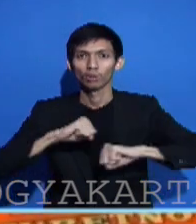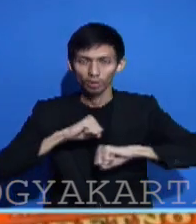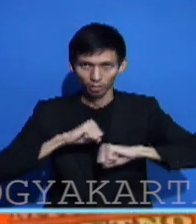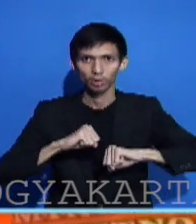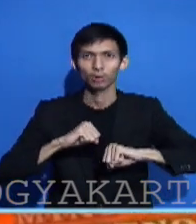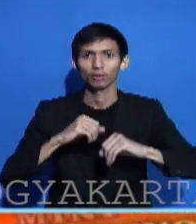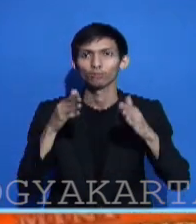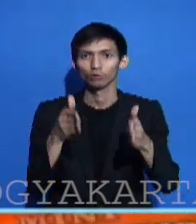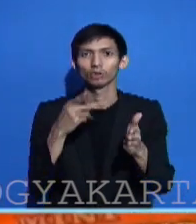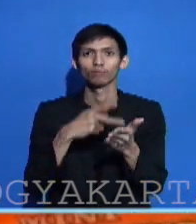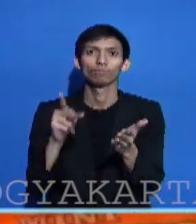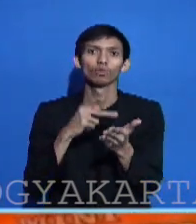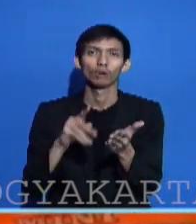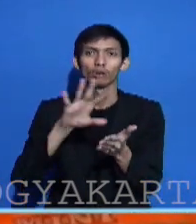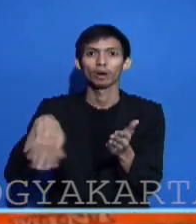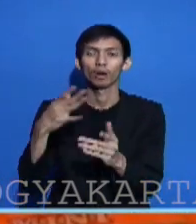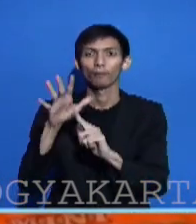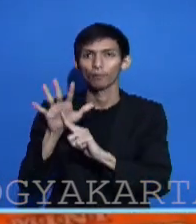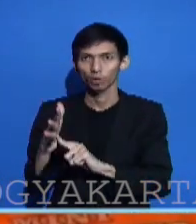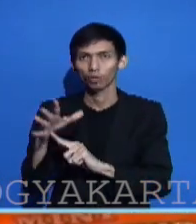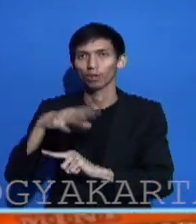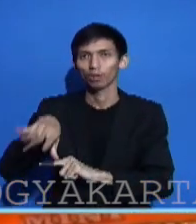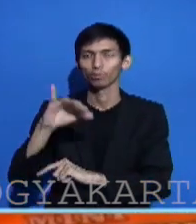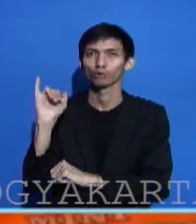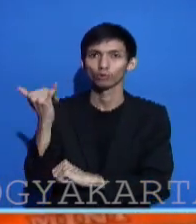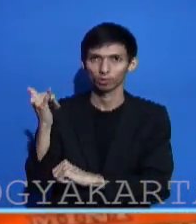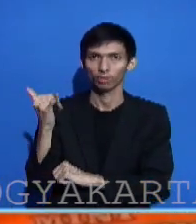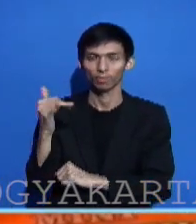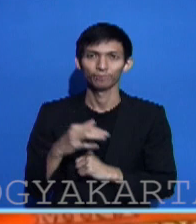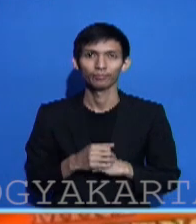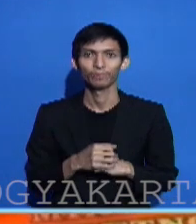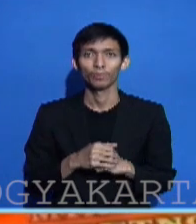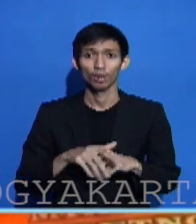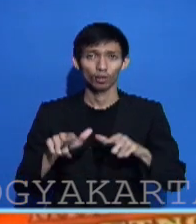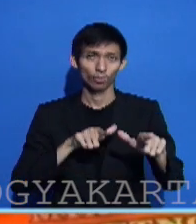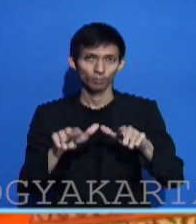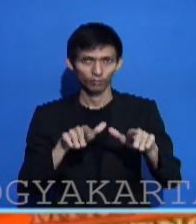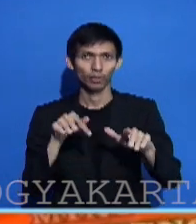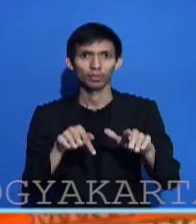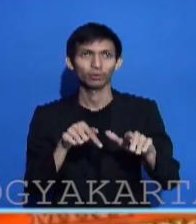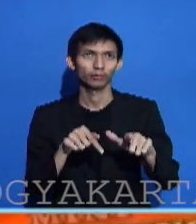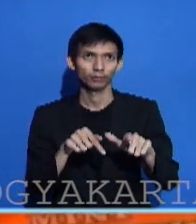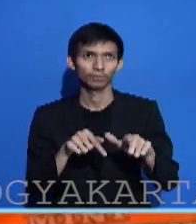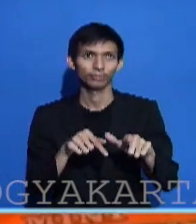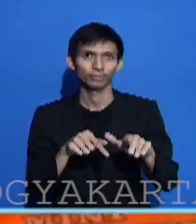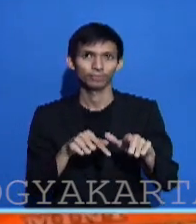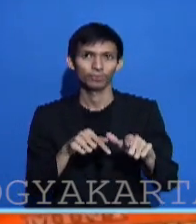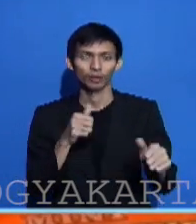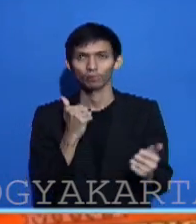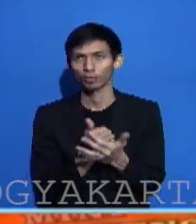di Kabupaten Bantul dan daerah Sumatera Yogyakarta. Sehingga turnamen Mini Batu Retno Festival ini